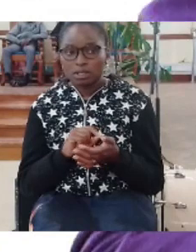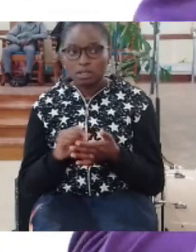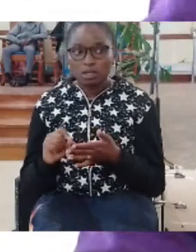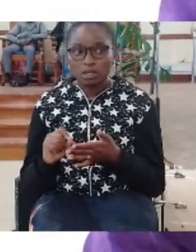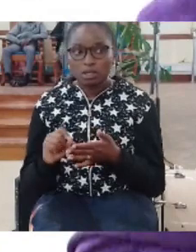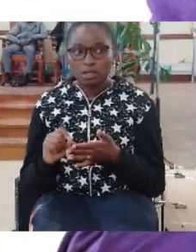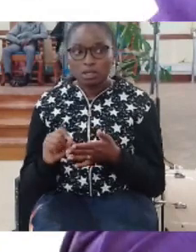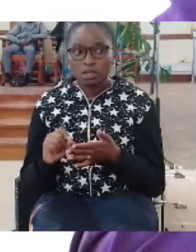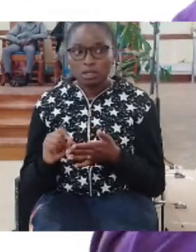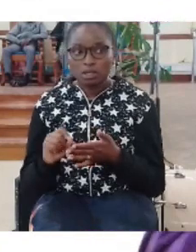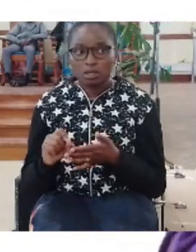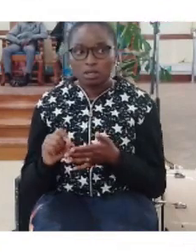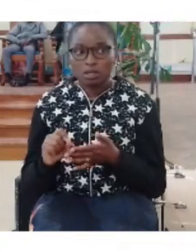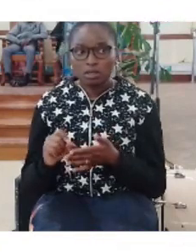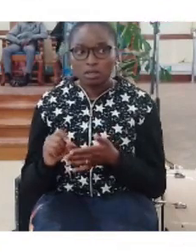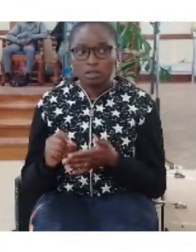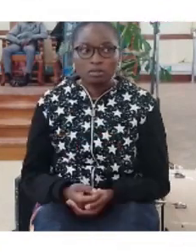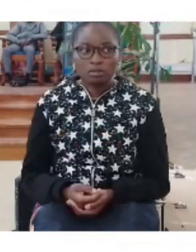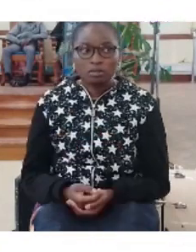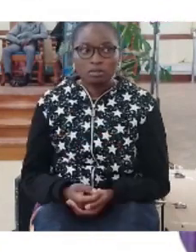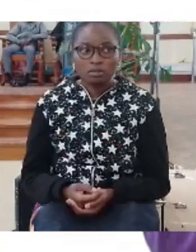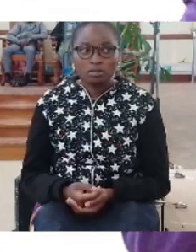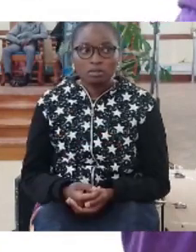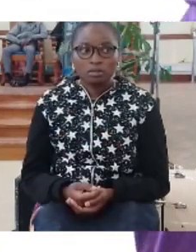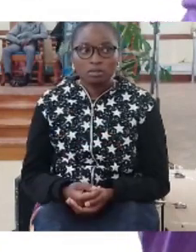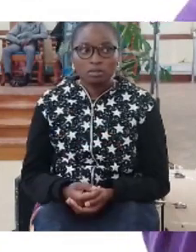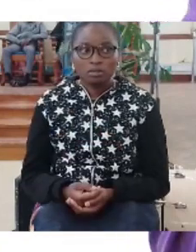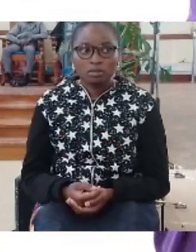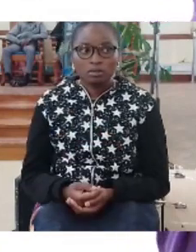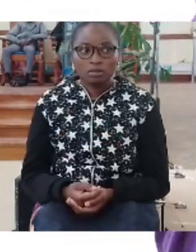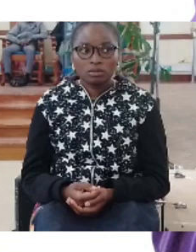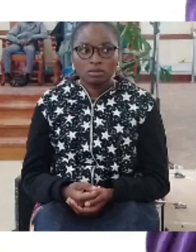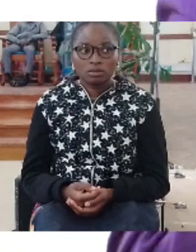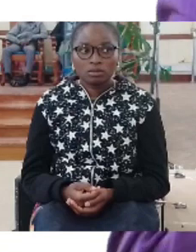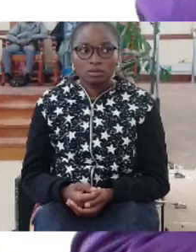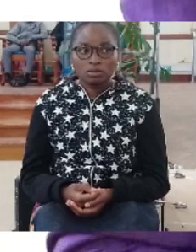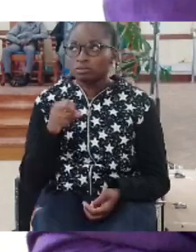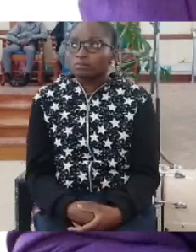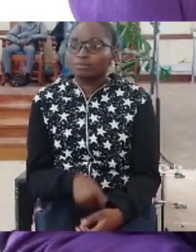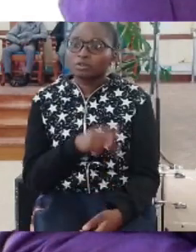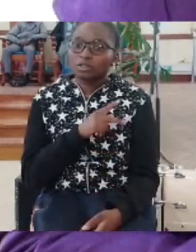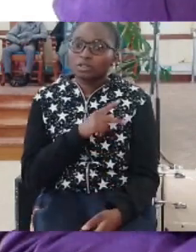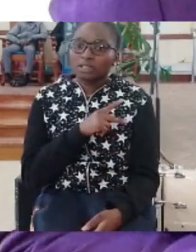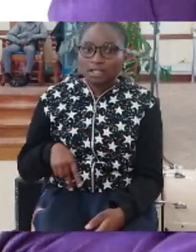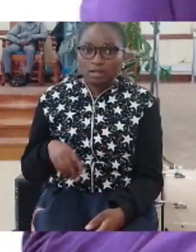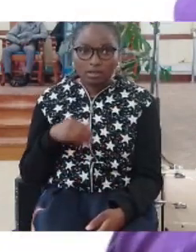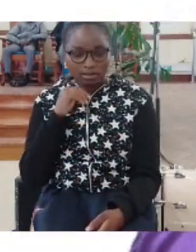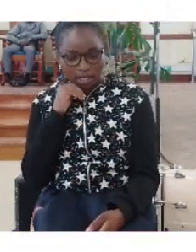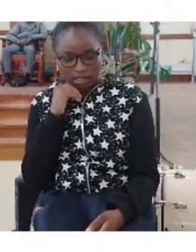na riramurika kuria maitho maya physical matangiona muthamaki akirakara na